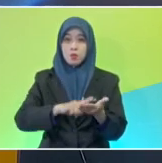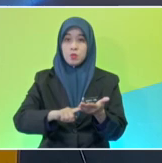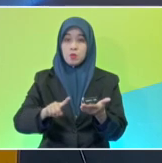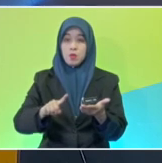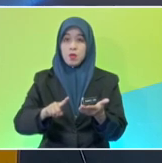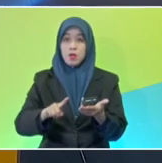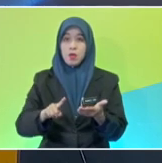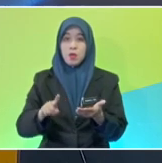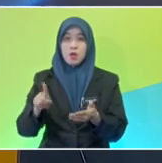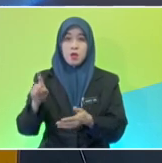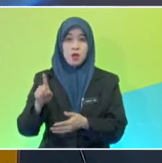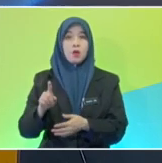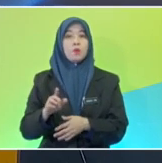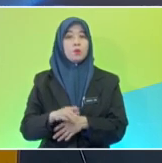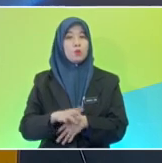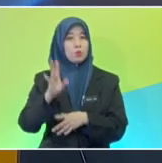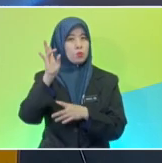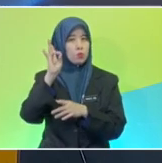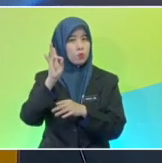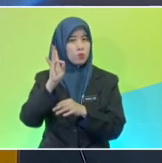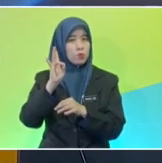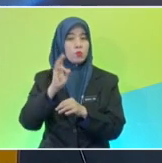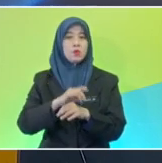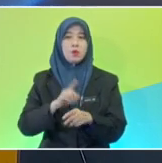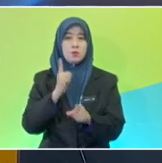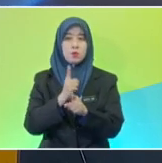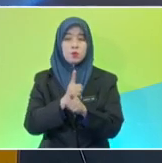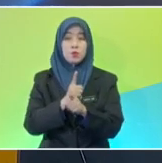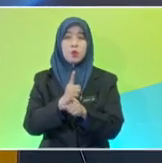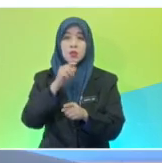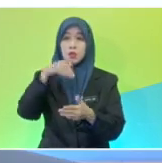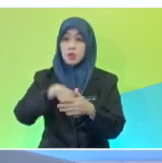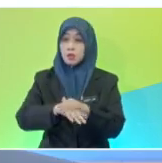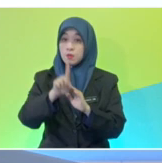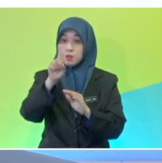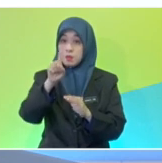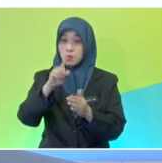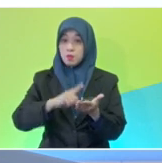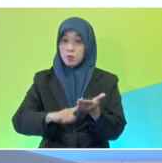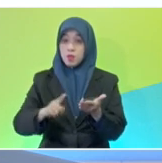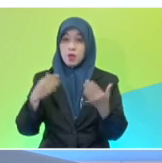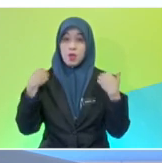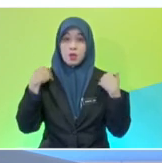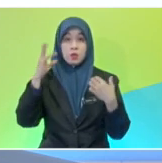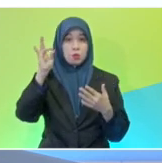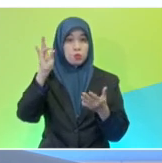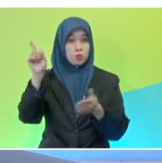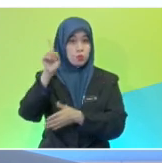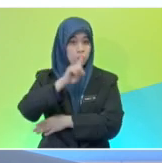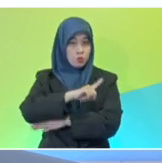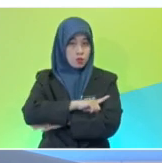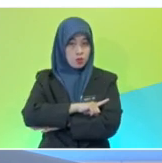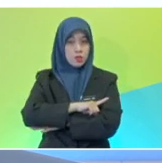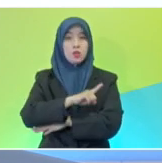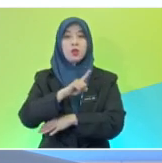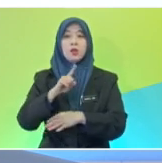Ha? 7 lah cikgu. Betul. Dalam 1 minggu kita ada 7 hari. Jadi hari